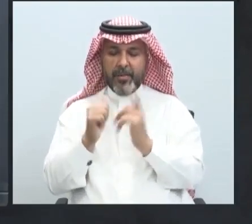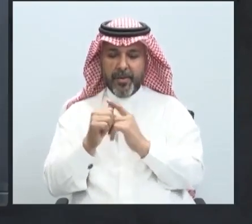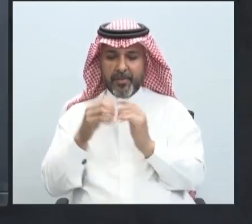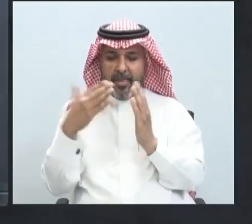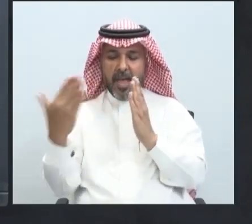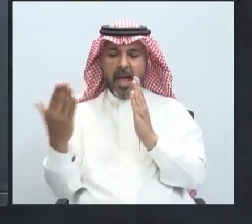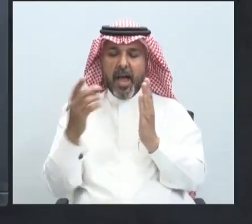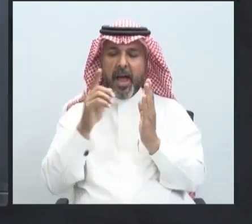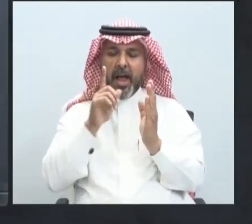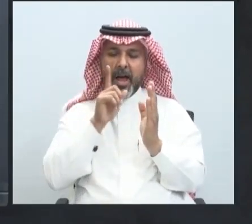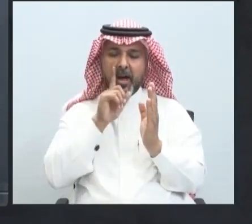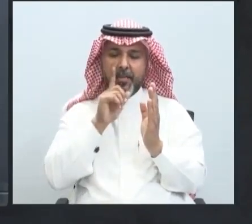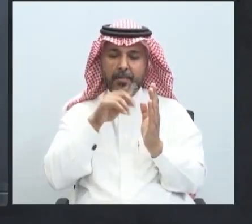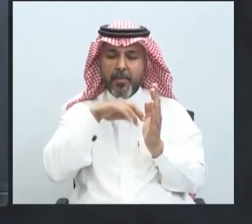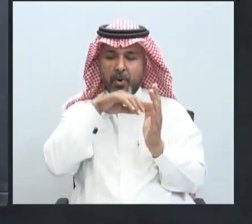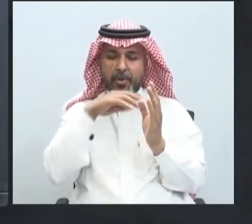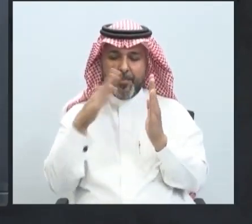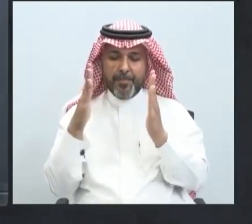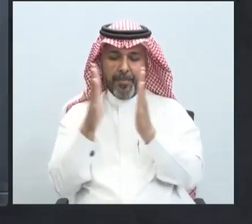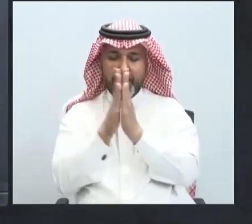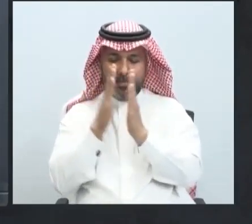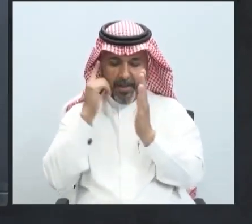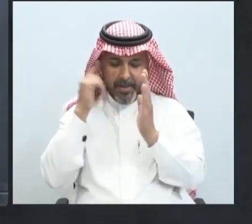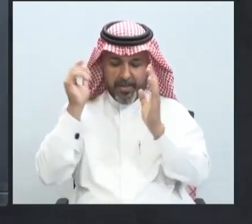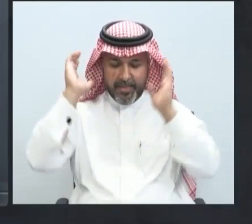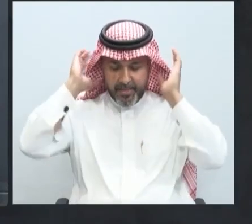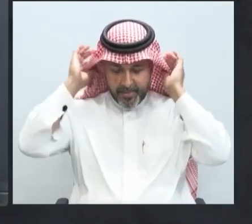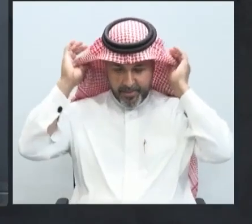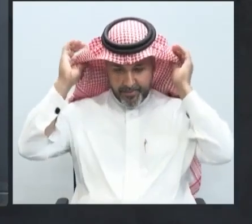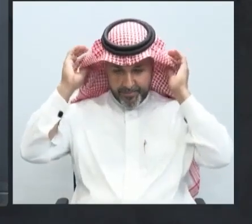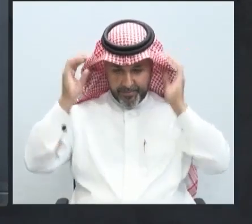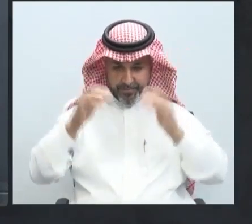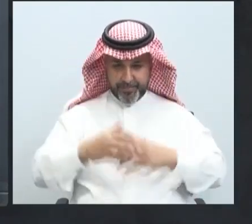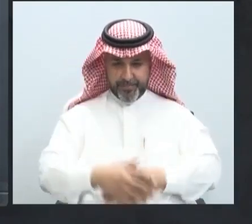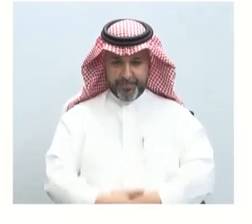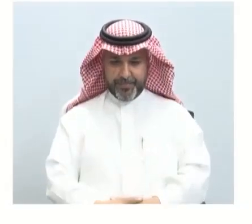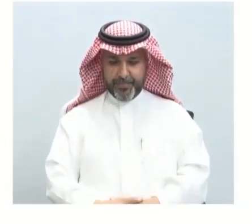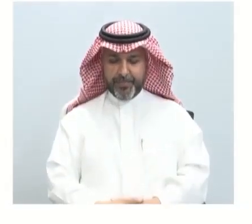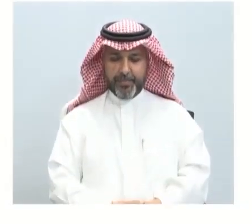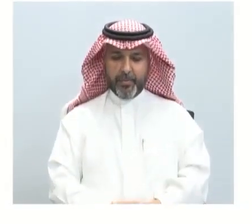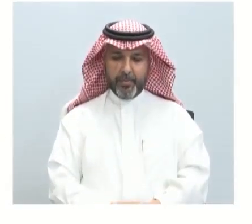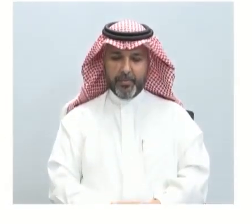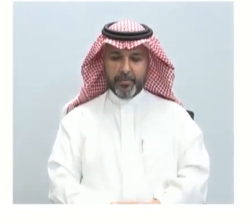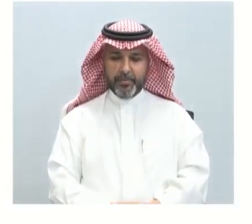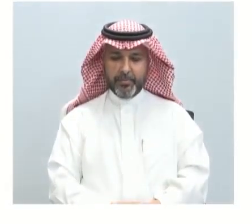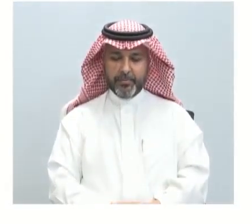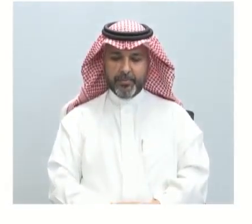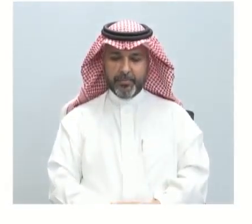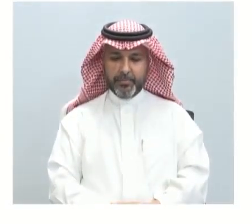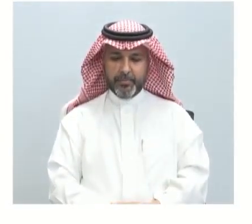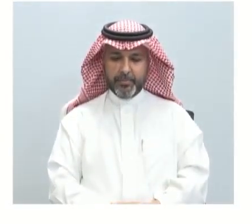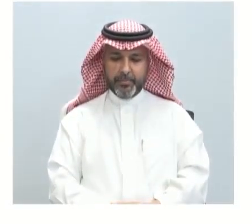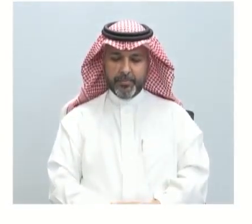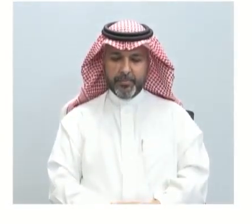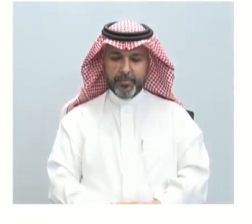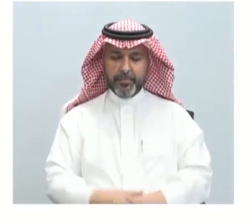للام ومن الكروموسومات المتماثله في الام الى الكروموسومات المتماثله في الاب فيرتبط كل كروموسومين